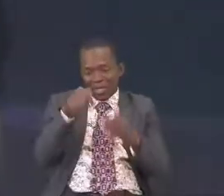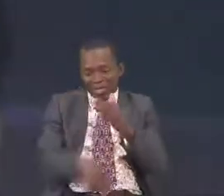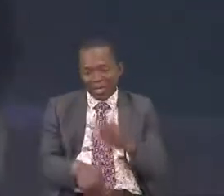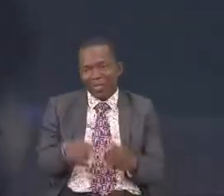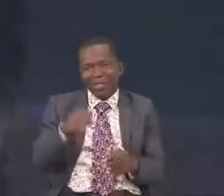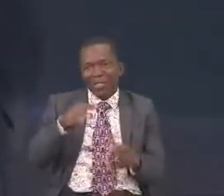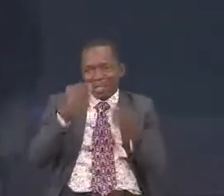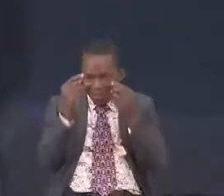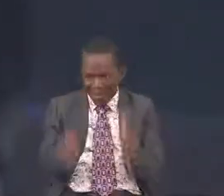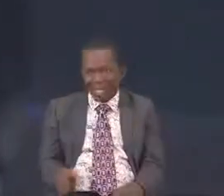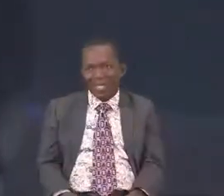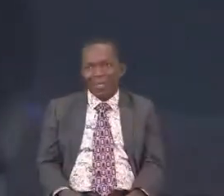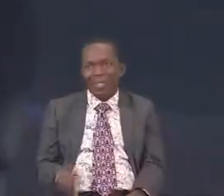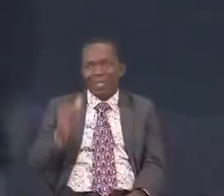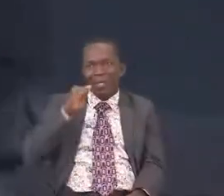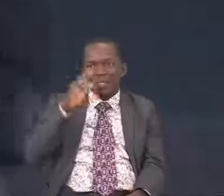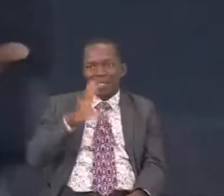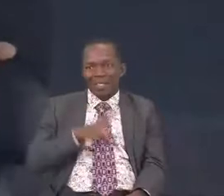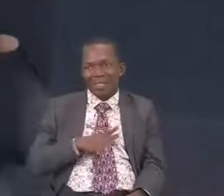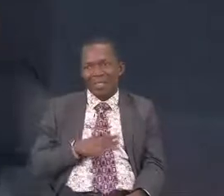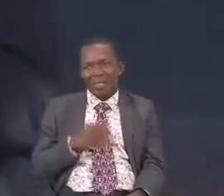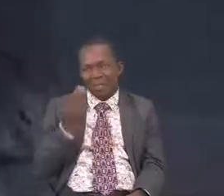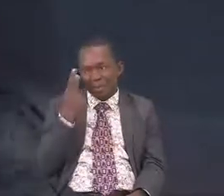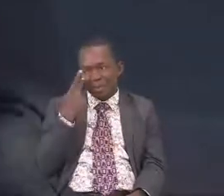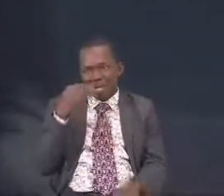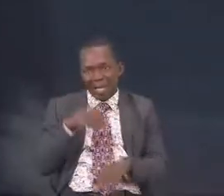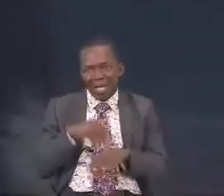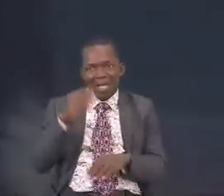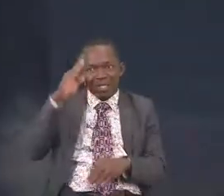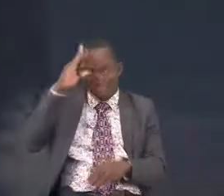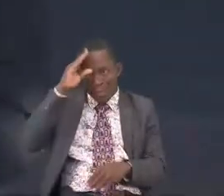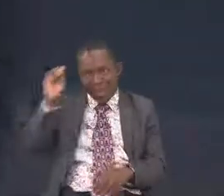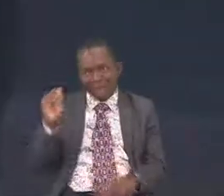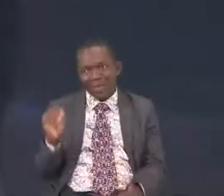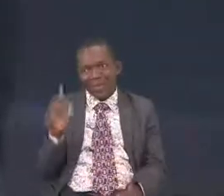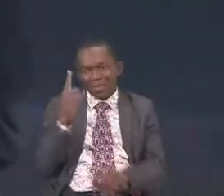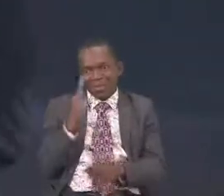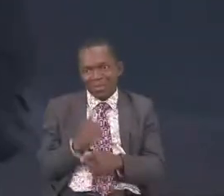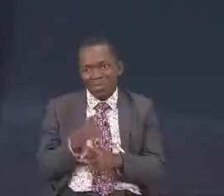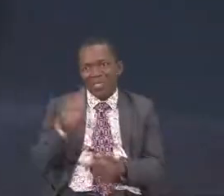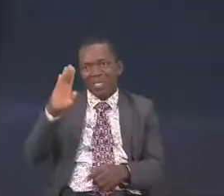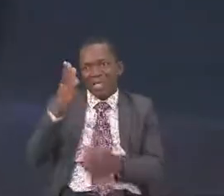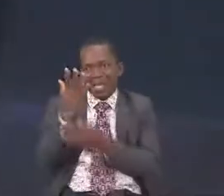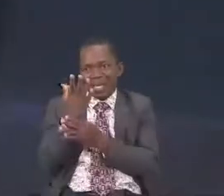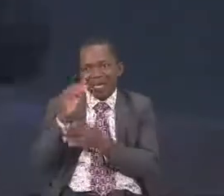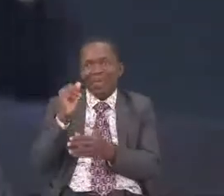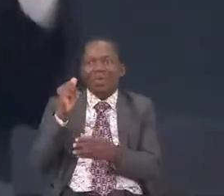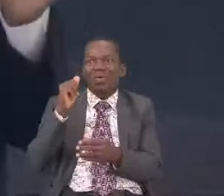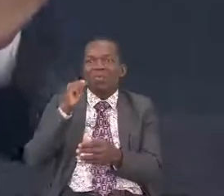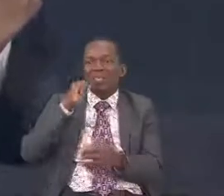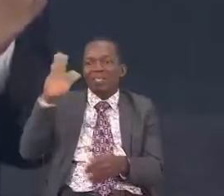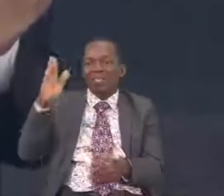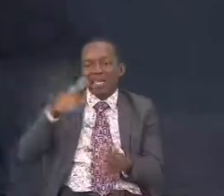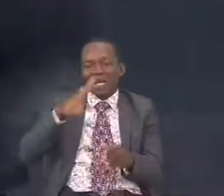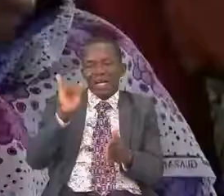La jeune fille était debout là et le monsieur, seulement la main de cette fille qui l'a touchée, il a perdu toute sa